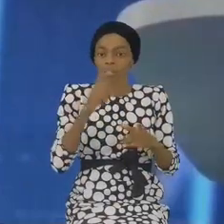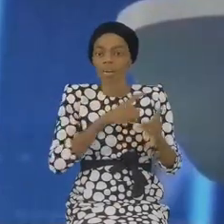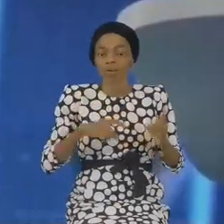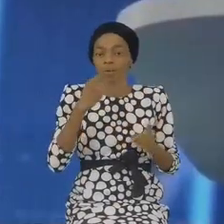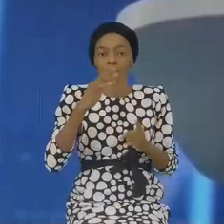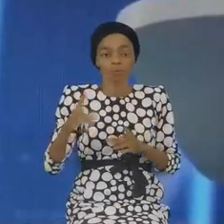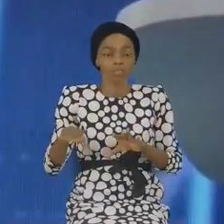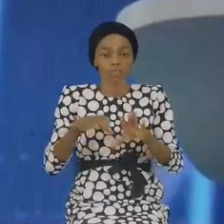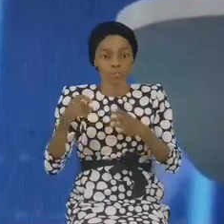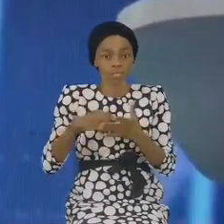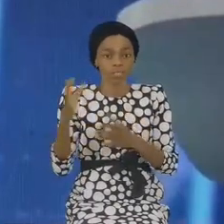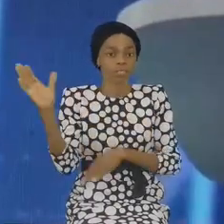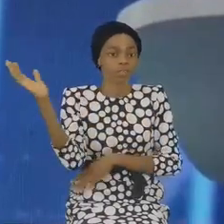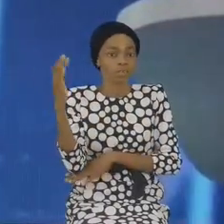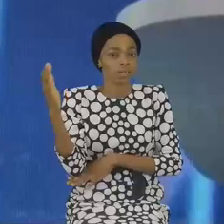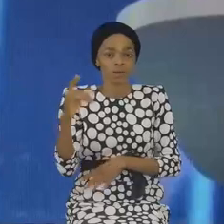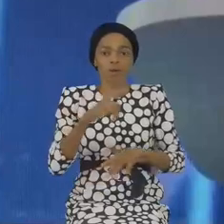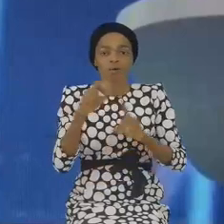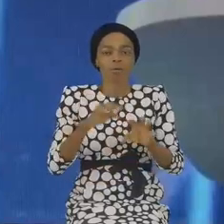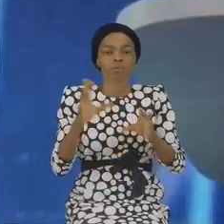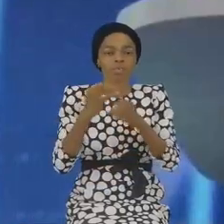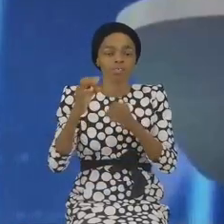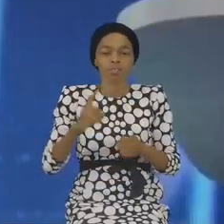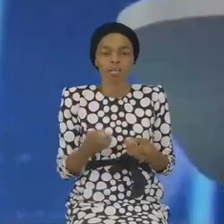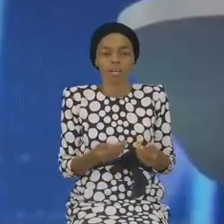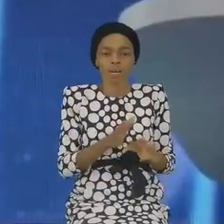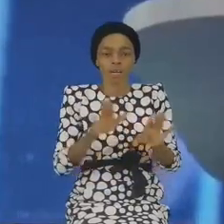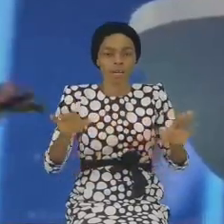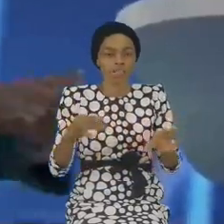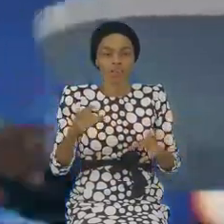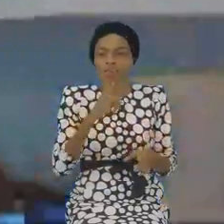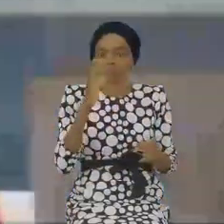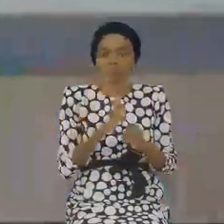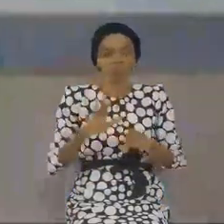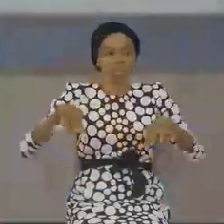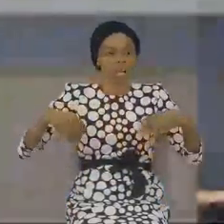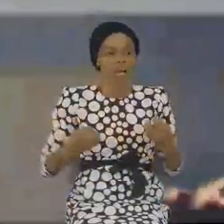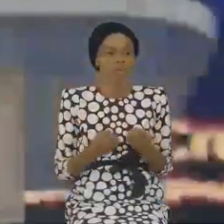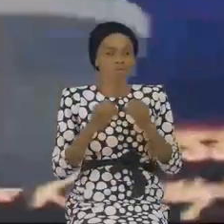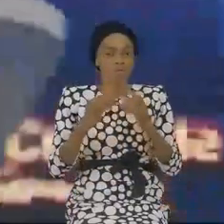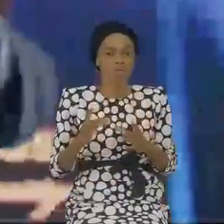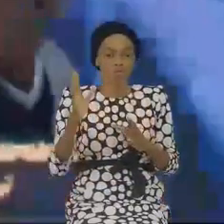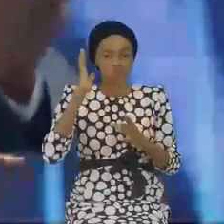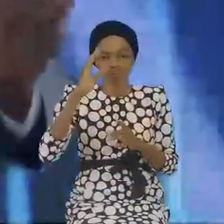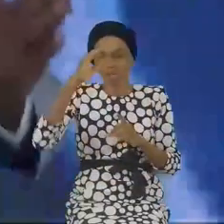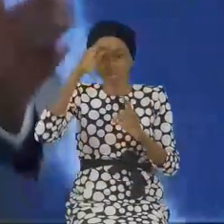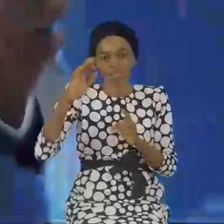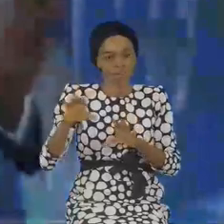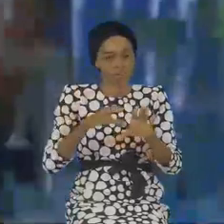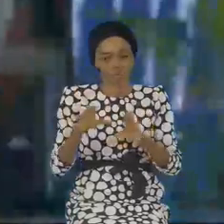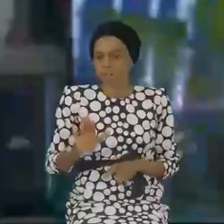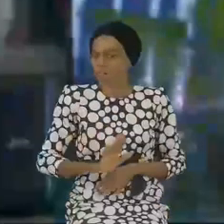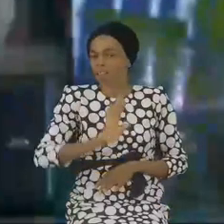désert, lorsque nous serons sur la terre promise, oh, combien de fera-t-il plus de